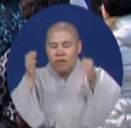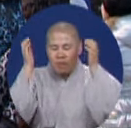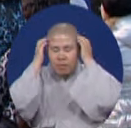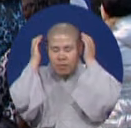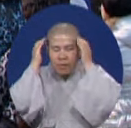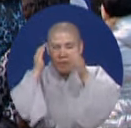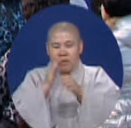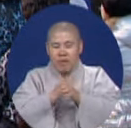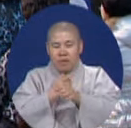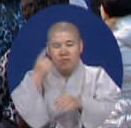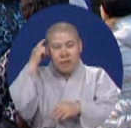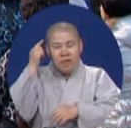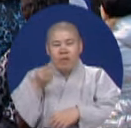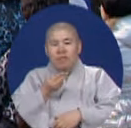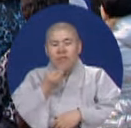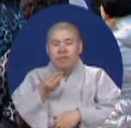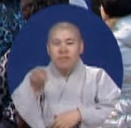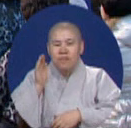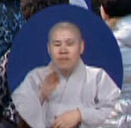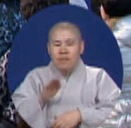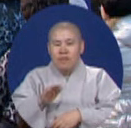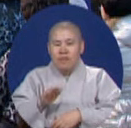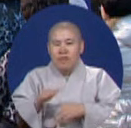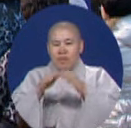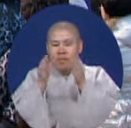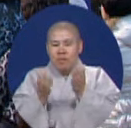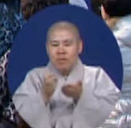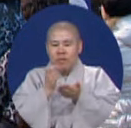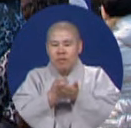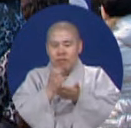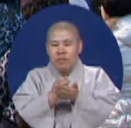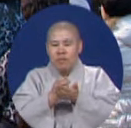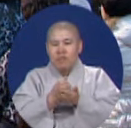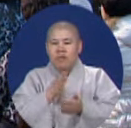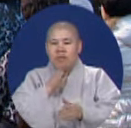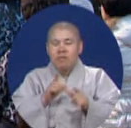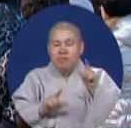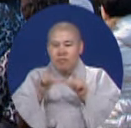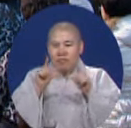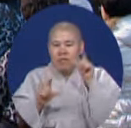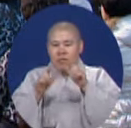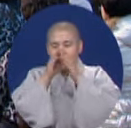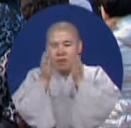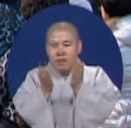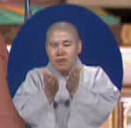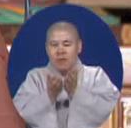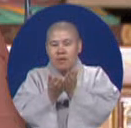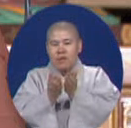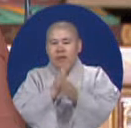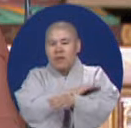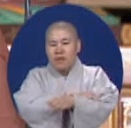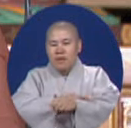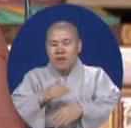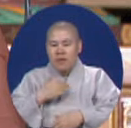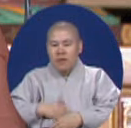번뇌망상은 없지만은 제법의 실상을 잘 알아요. 이게 무심이에요.